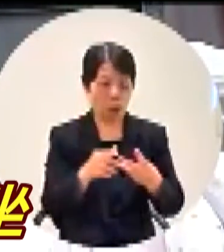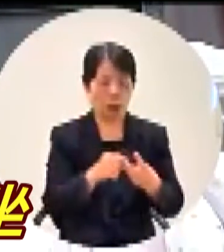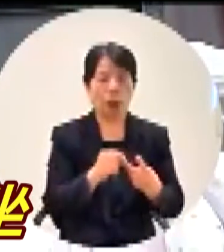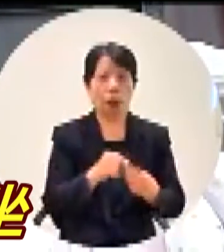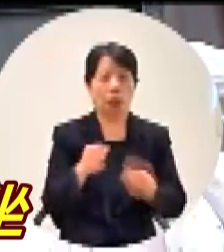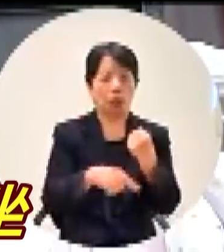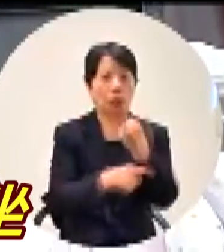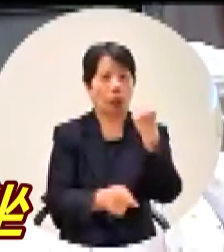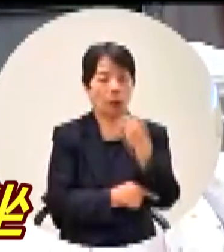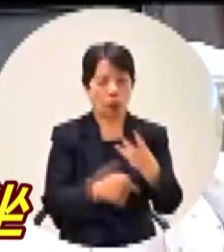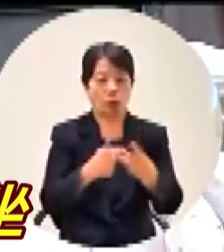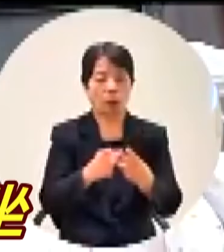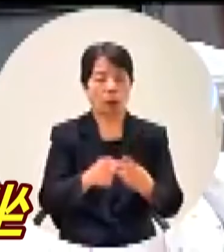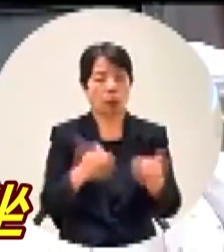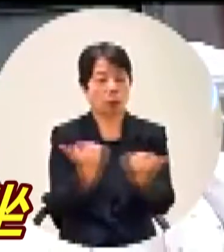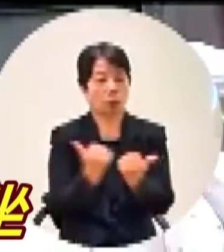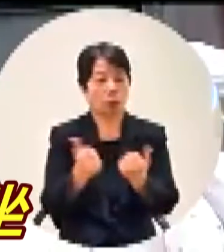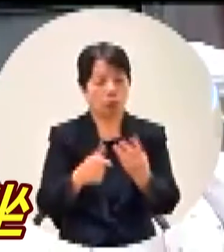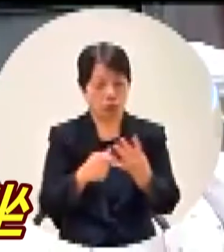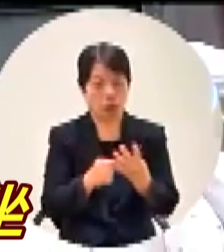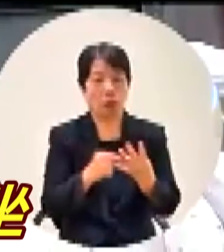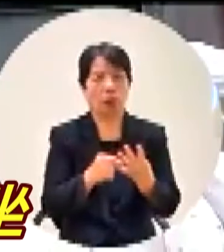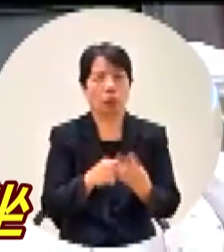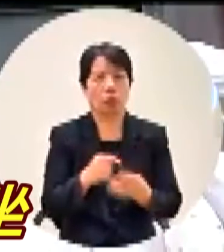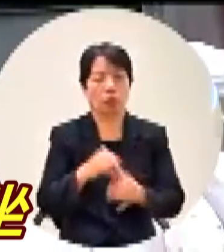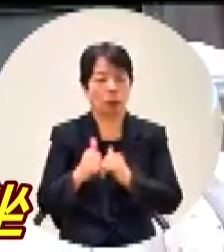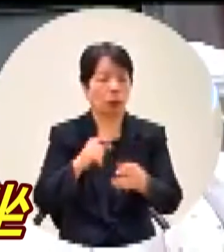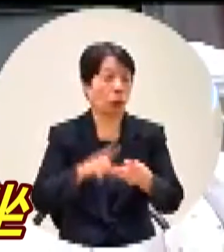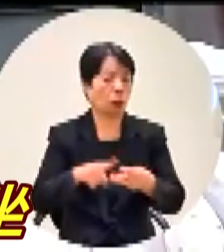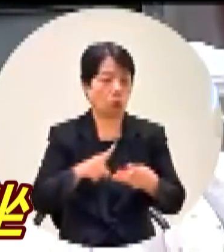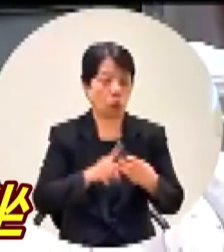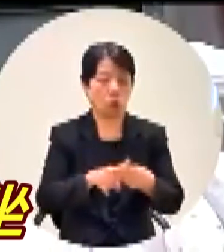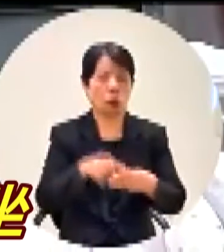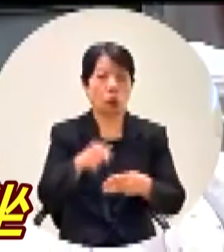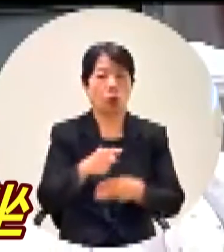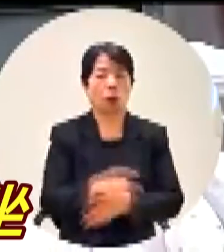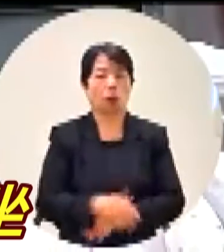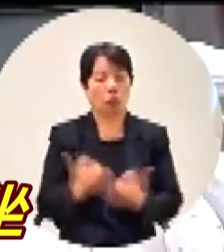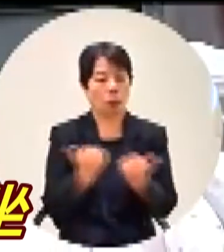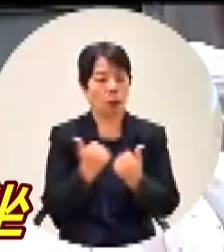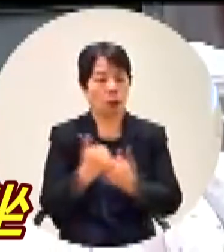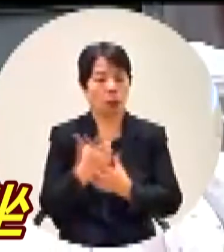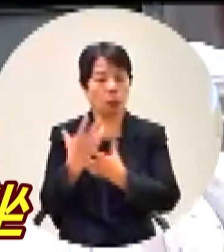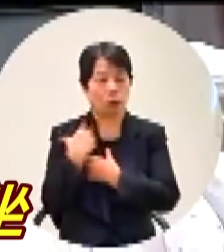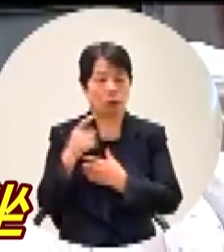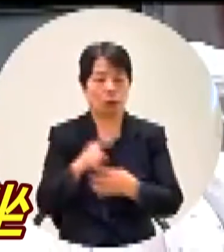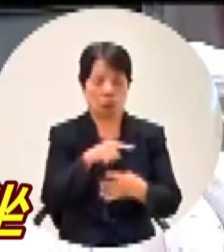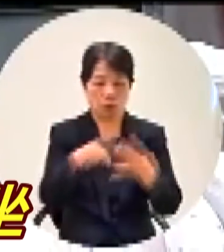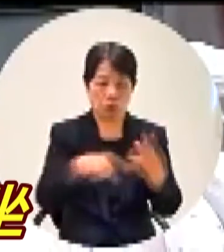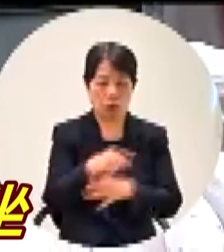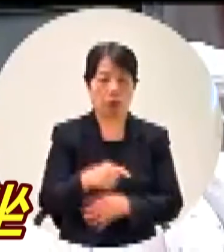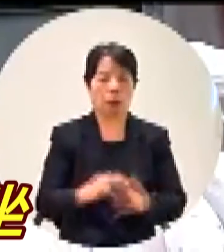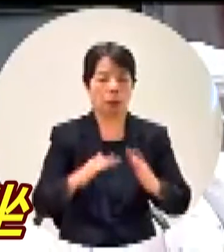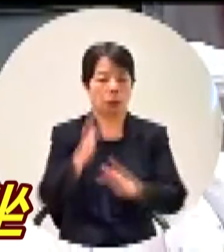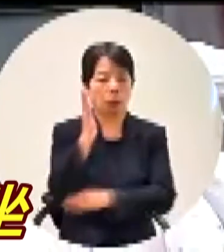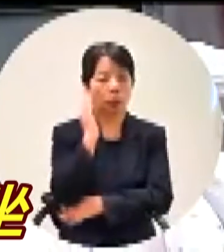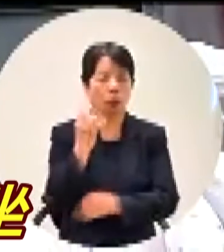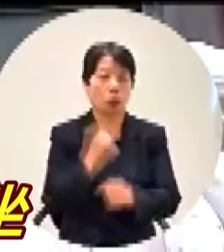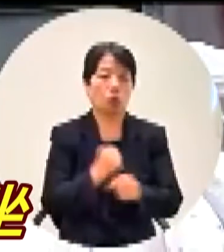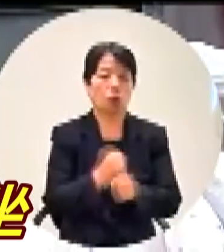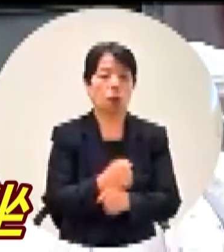责任，也是所谓的道德责任。四个责任，市政府都没有做到，